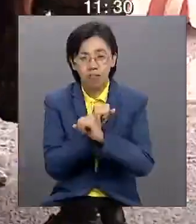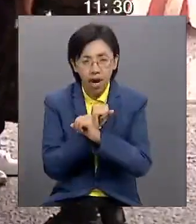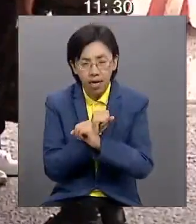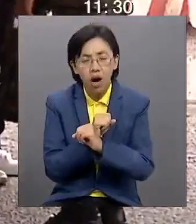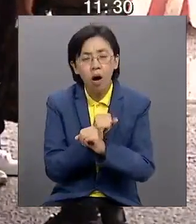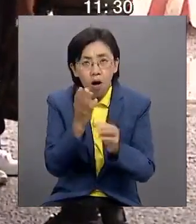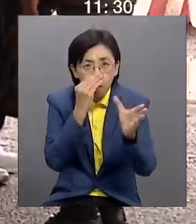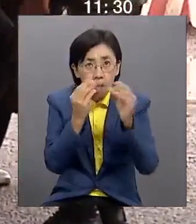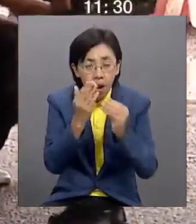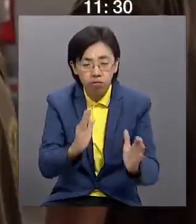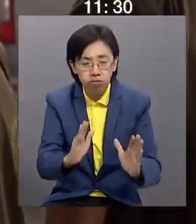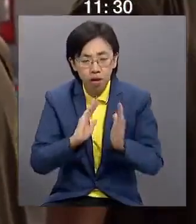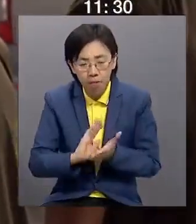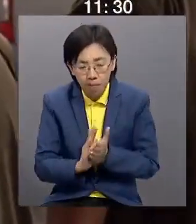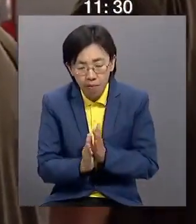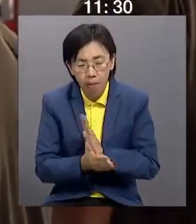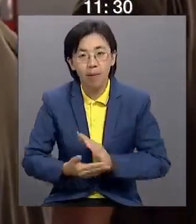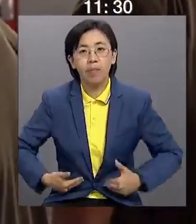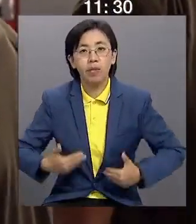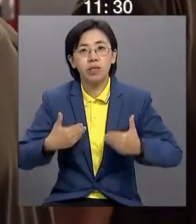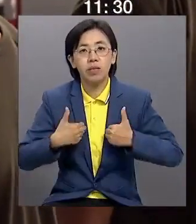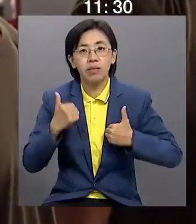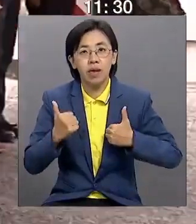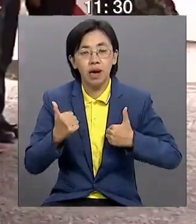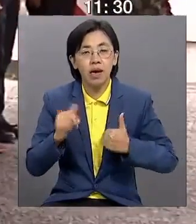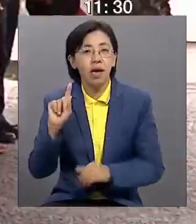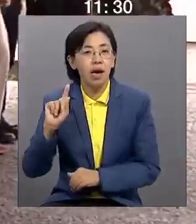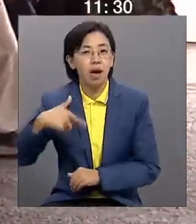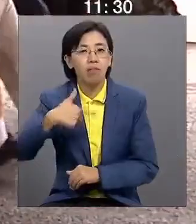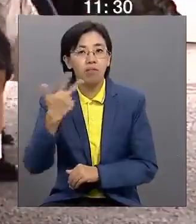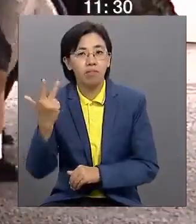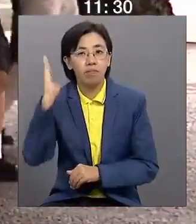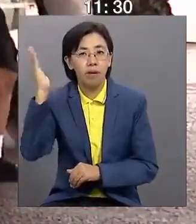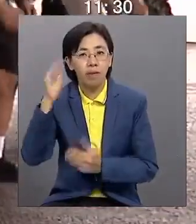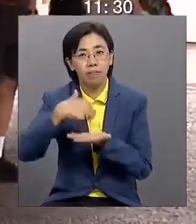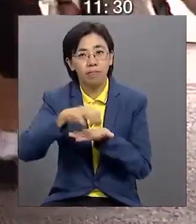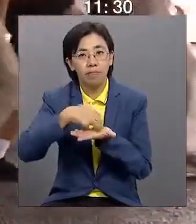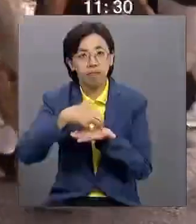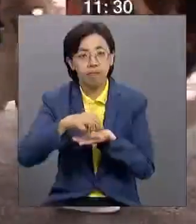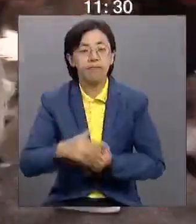ช้ในชีวิตประจำวันได้ดวงทิพย์เยี่ยมพบไทย PBS รายงาน